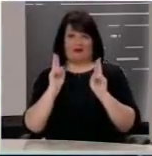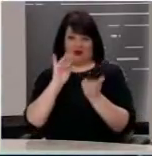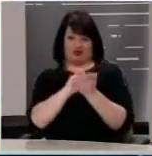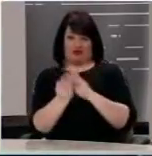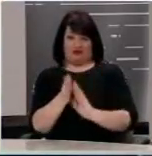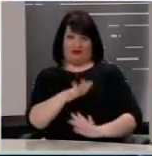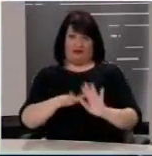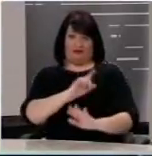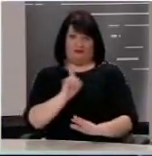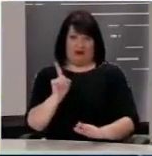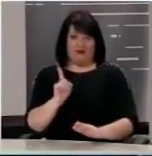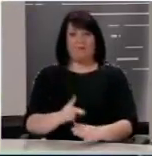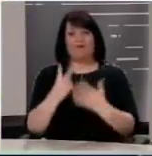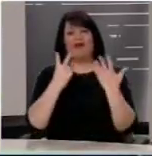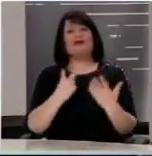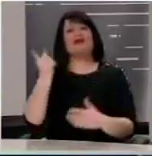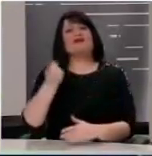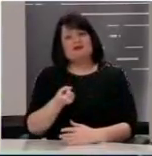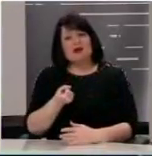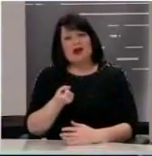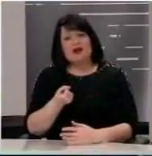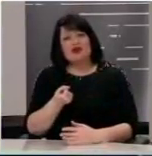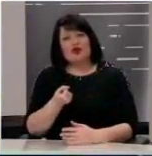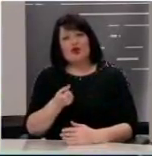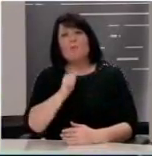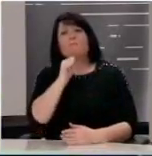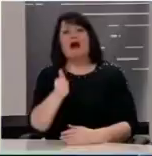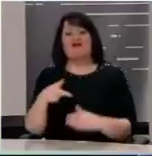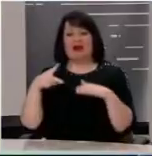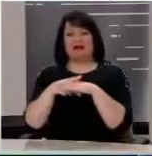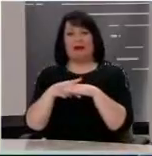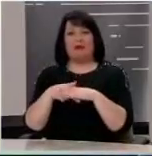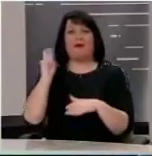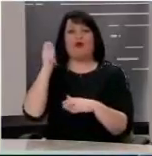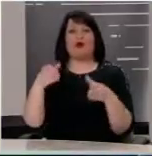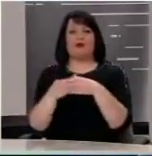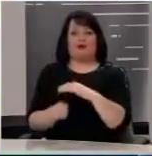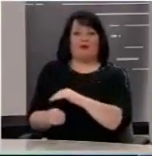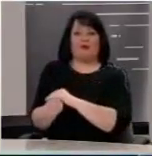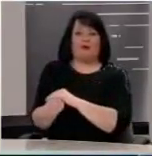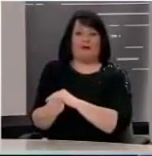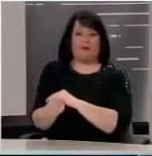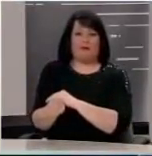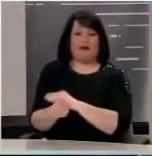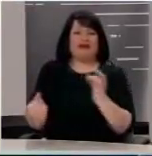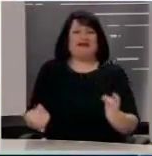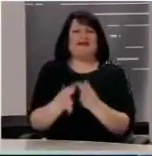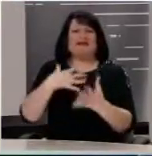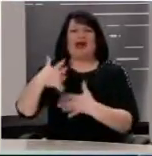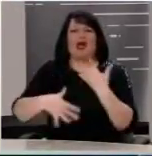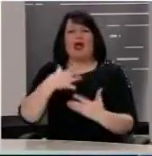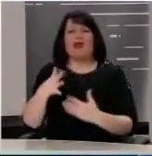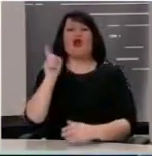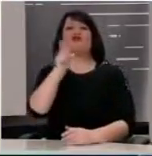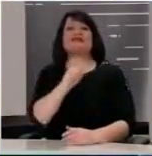άποψή σας, για το 7% που πήγαινε στα μαύρα ταμεία, τα κομματικά σας ταμεία, ένα σωρό σκάνδαλα, το σκάνδαλο